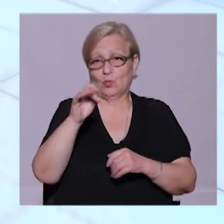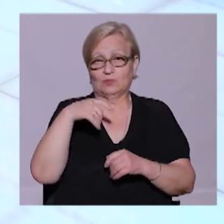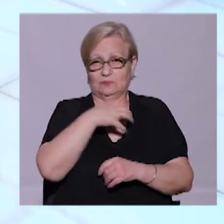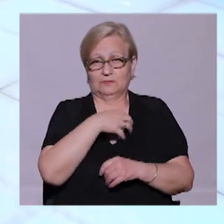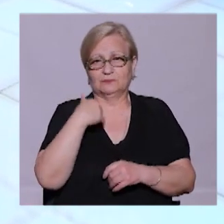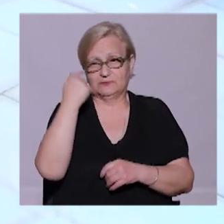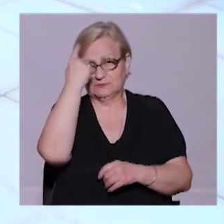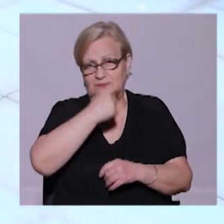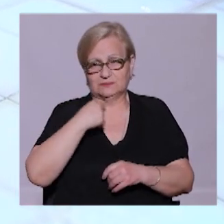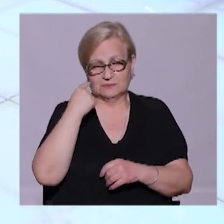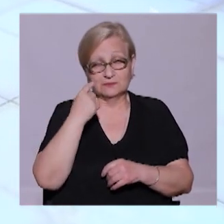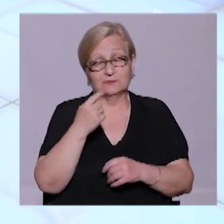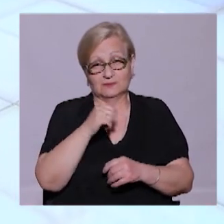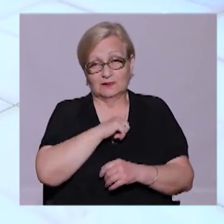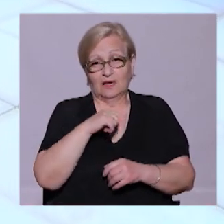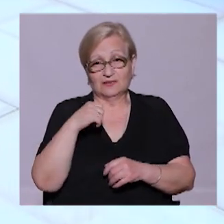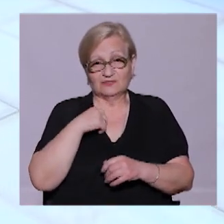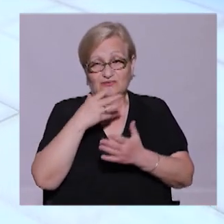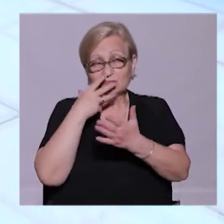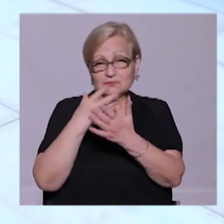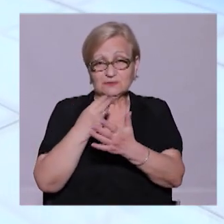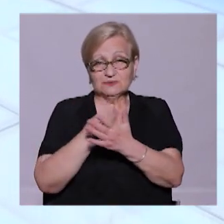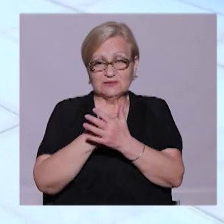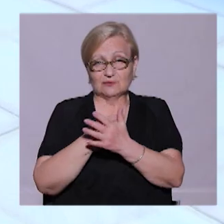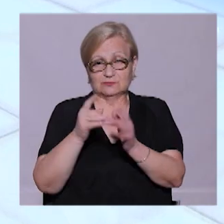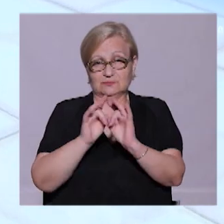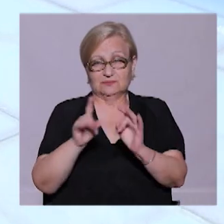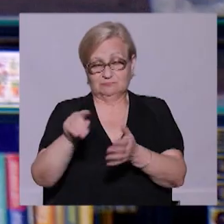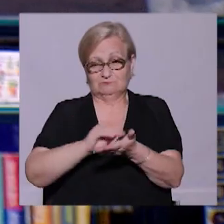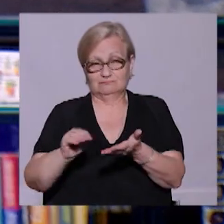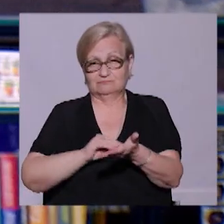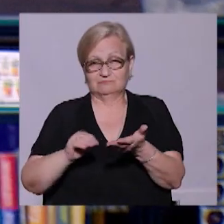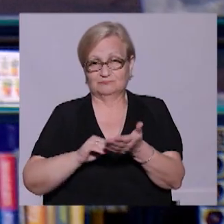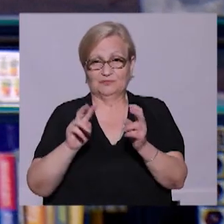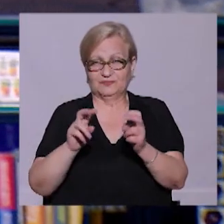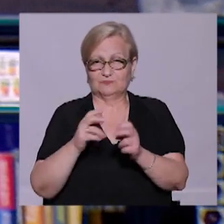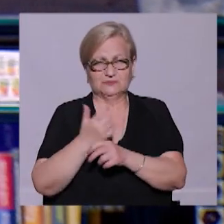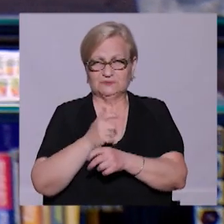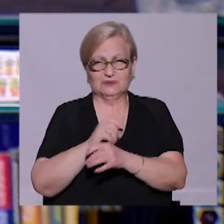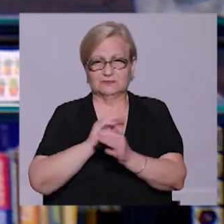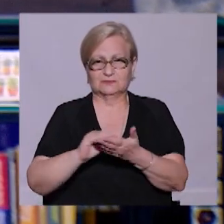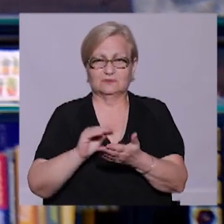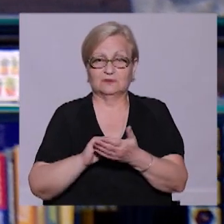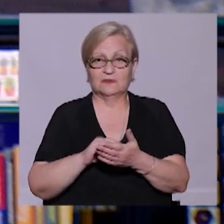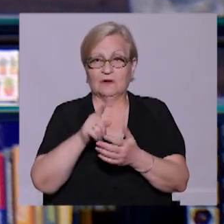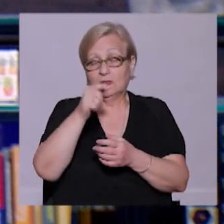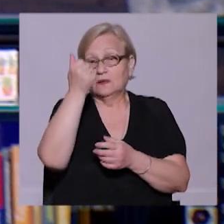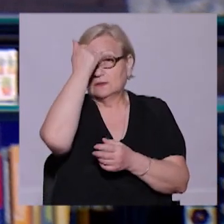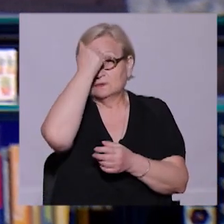ძალიან საინტერესოდ გაშალა თვით საკუთრივ რომანში ეს თემა. და აი ეს